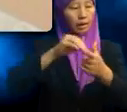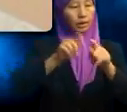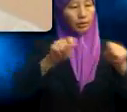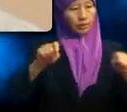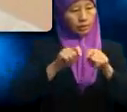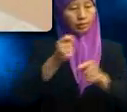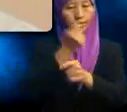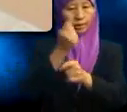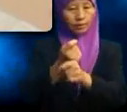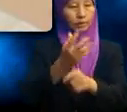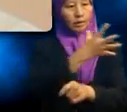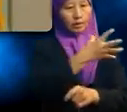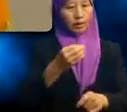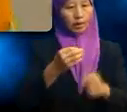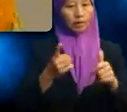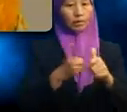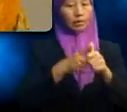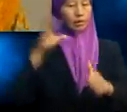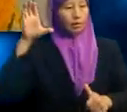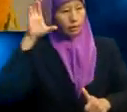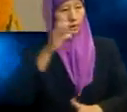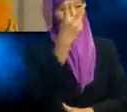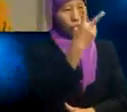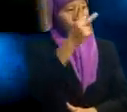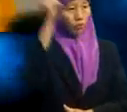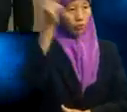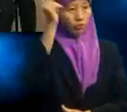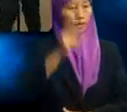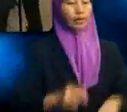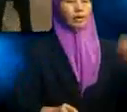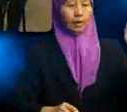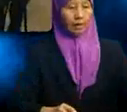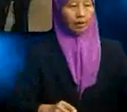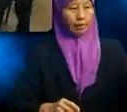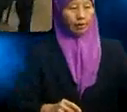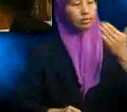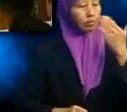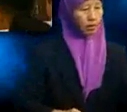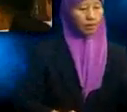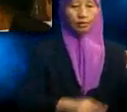tertentu dan didahului dengan dua khutbah. Bagus. Terima kasih. Boleh duduk.